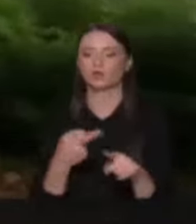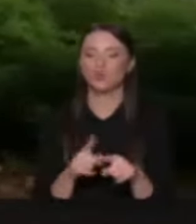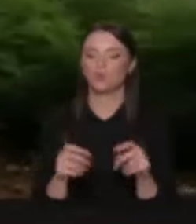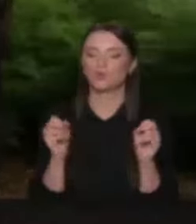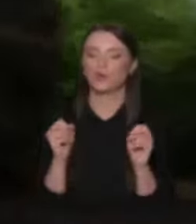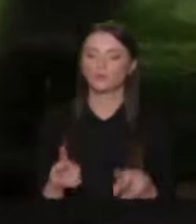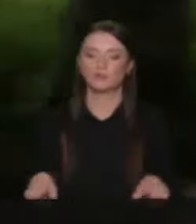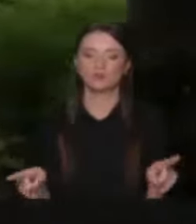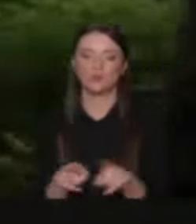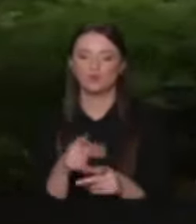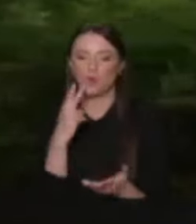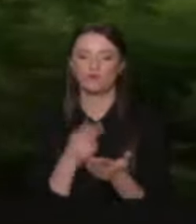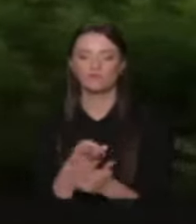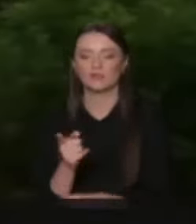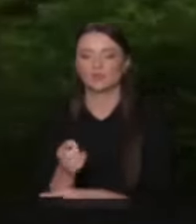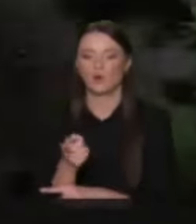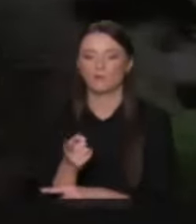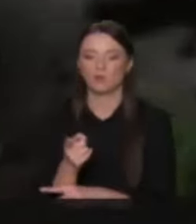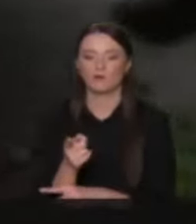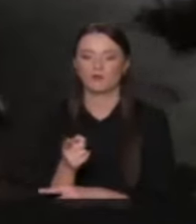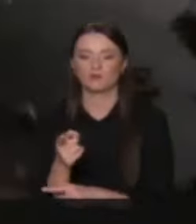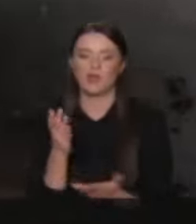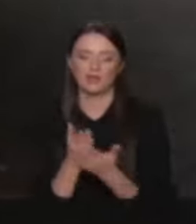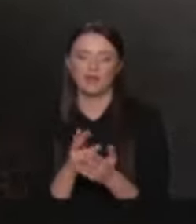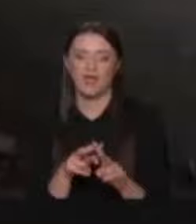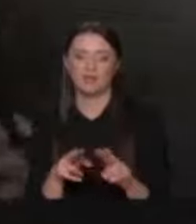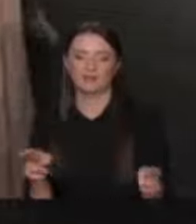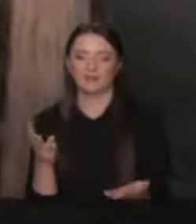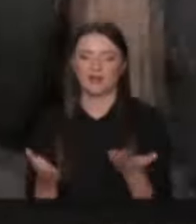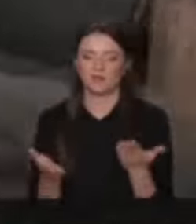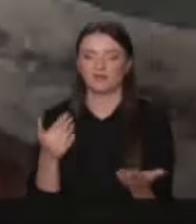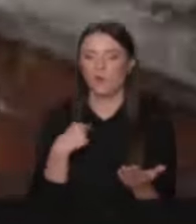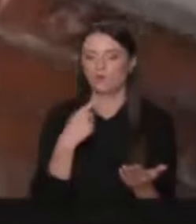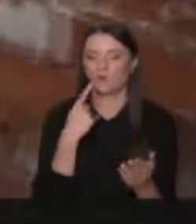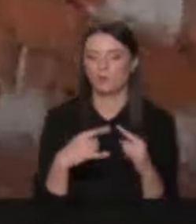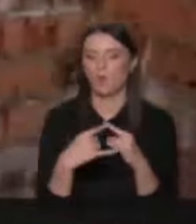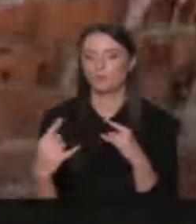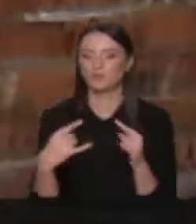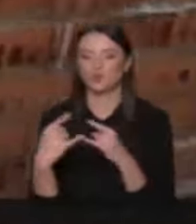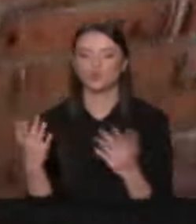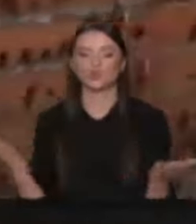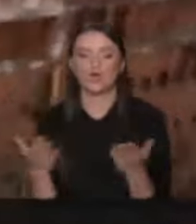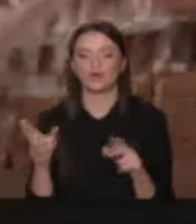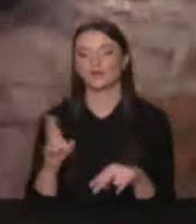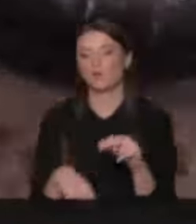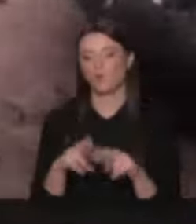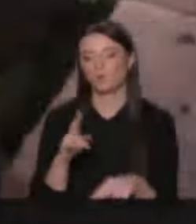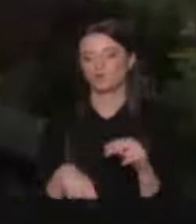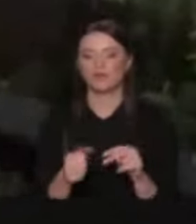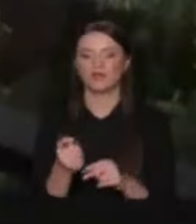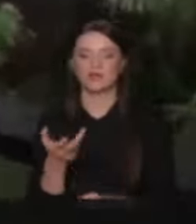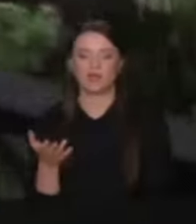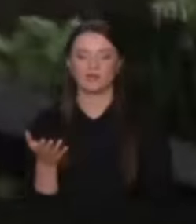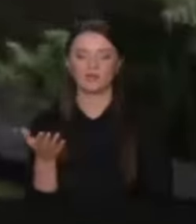небезпечному такому виду риболовлі прийшла альтернатива. І зараз я говорю про місточки, які побудували буквально декілька тому